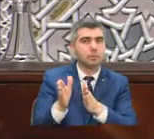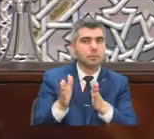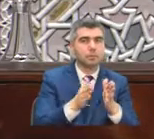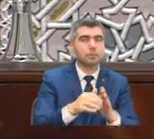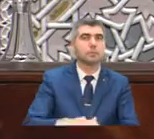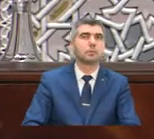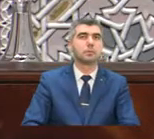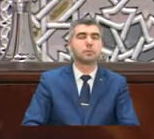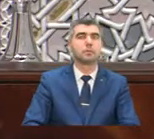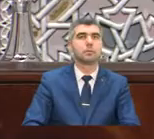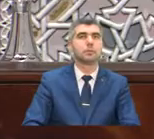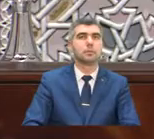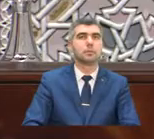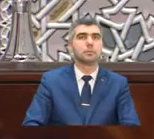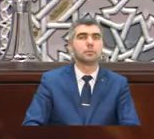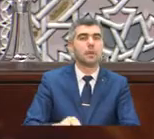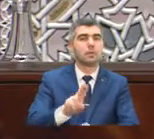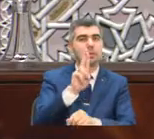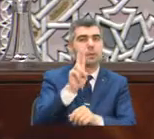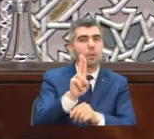تعقيبكم سيدة النائبة.